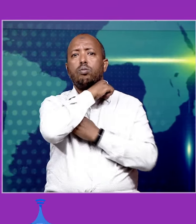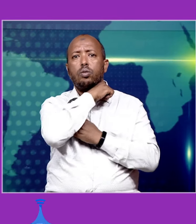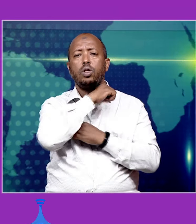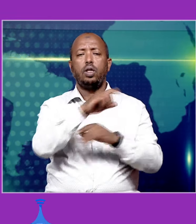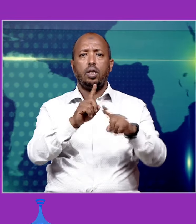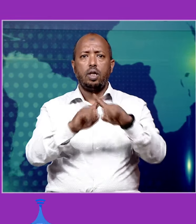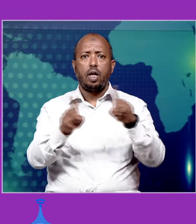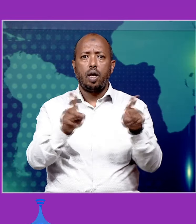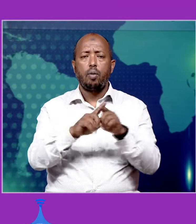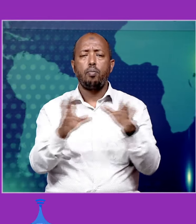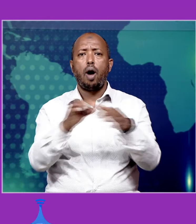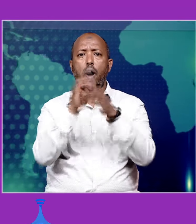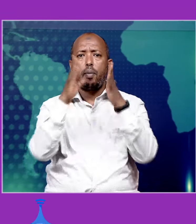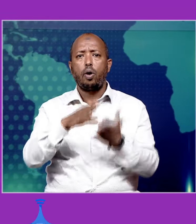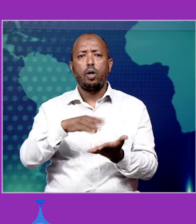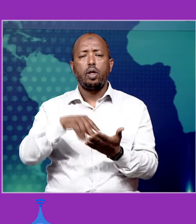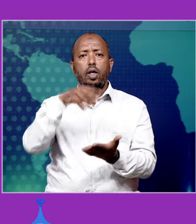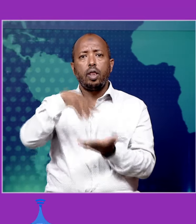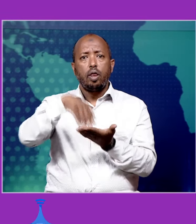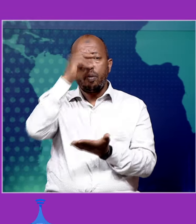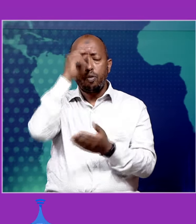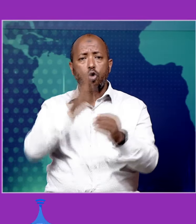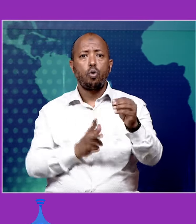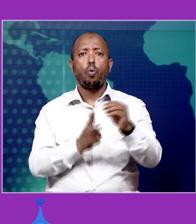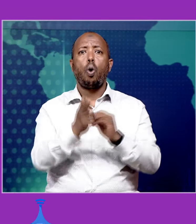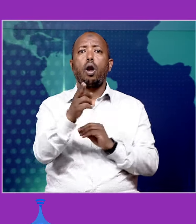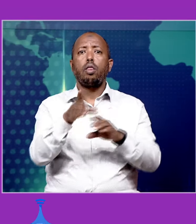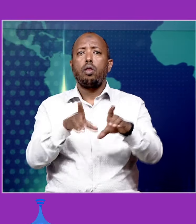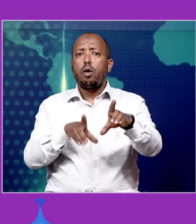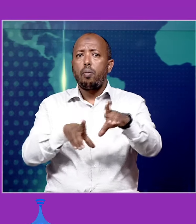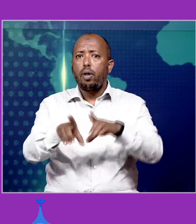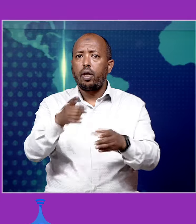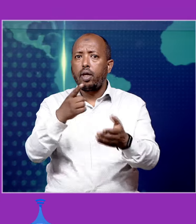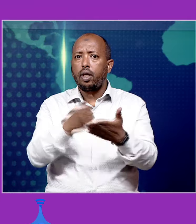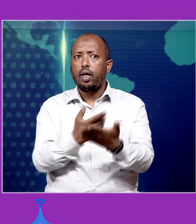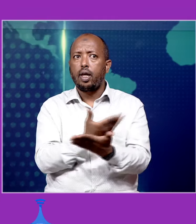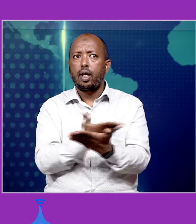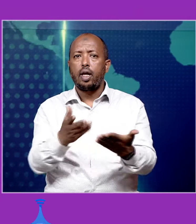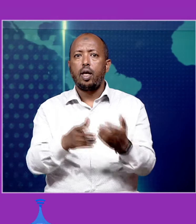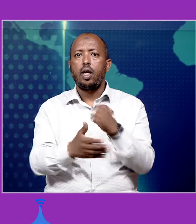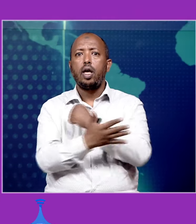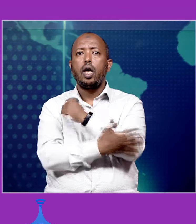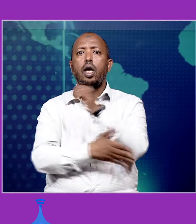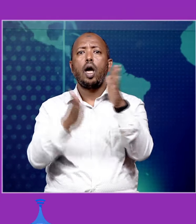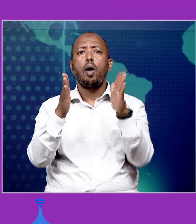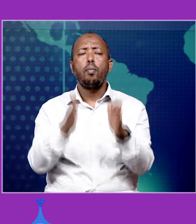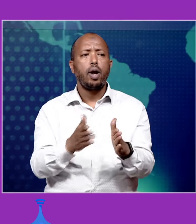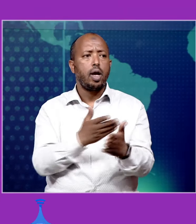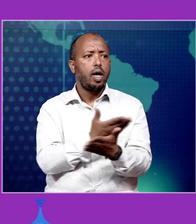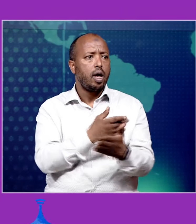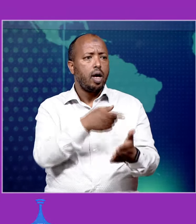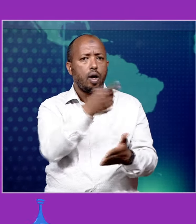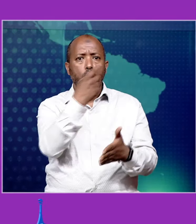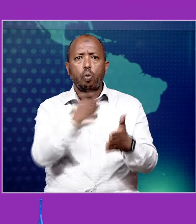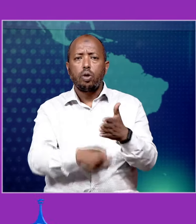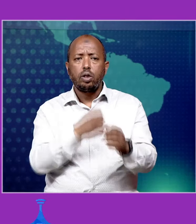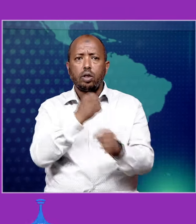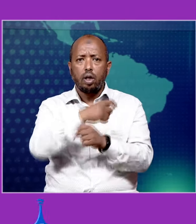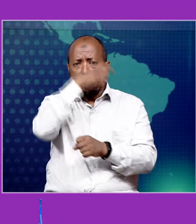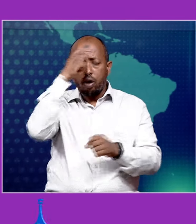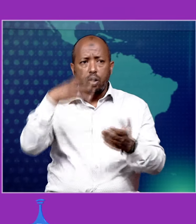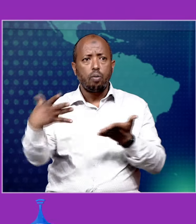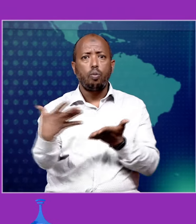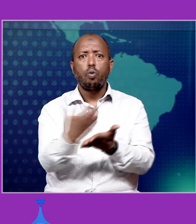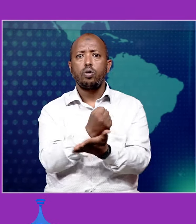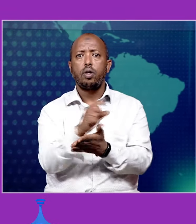የማህበራዊ የትምህርት ተቋም እንዲቋረጥ ማድረግ፣ የግባት የአርሶ አደሩ ምርት ጨምሮ ሀብት አሴት እንዳይፈጠር